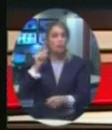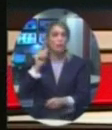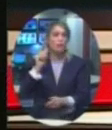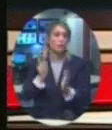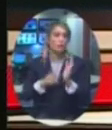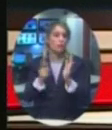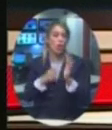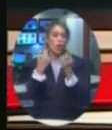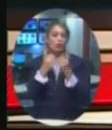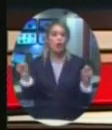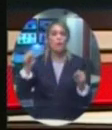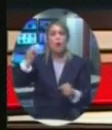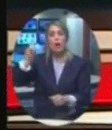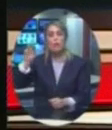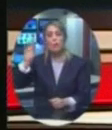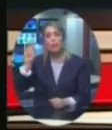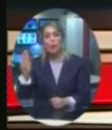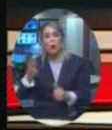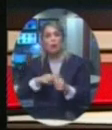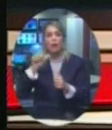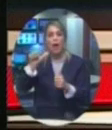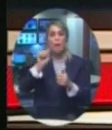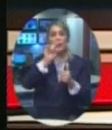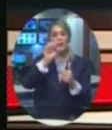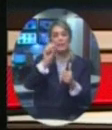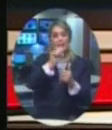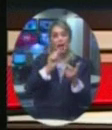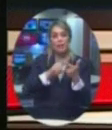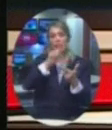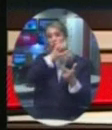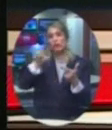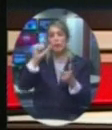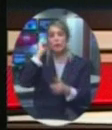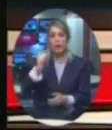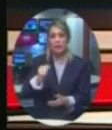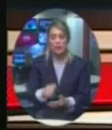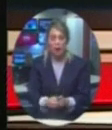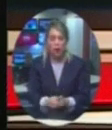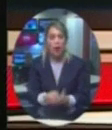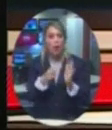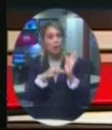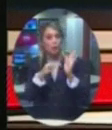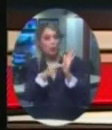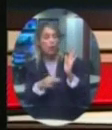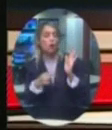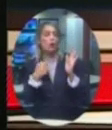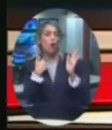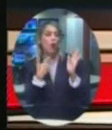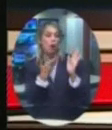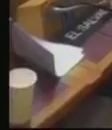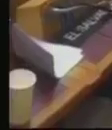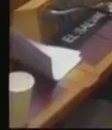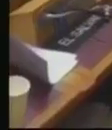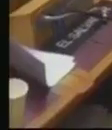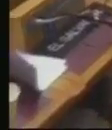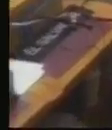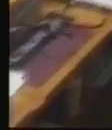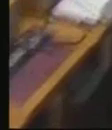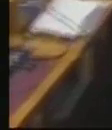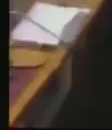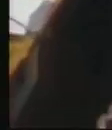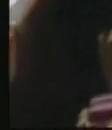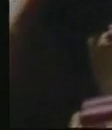ברגותי ואחמד סעדת שהורשעו ברצח. את הקולות והתמונות משם מביא כתבנו יניר קוזין.